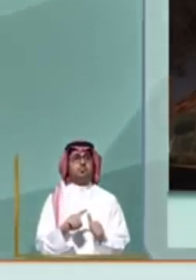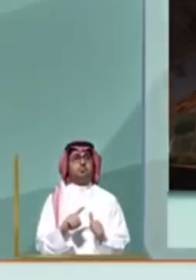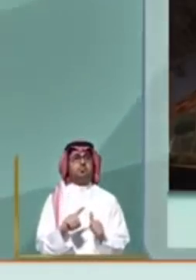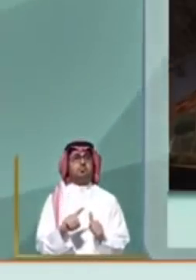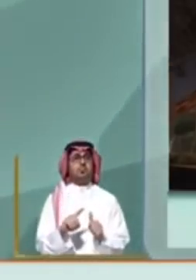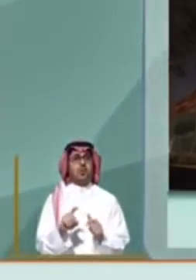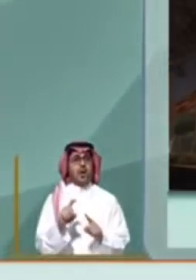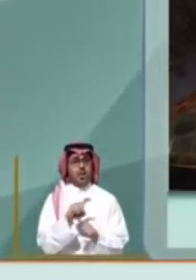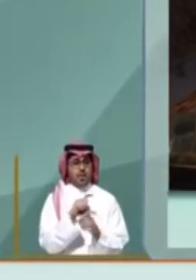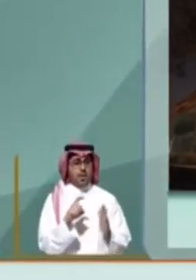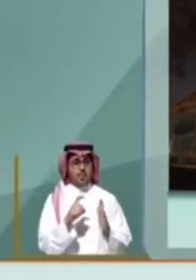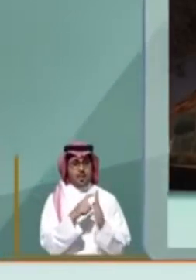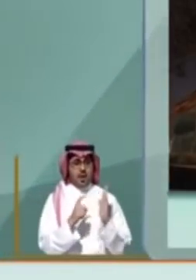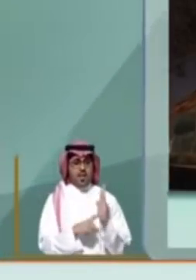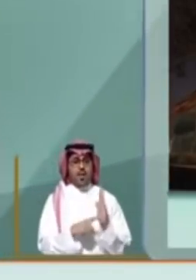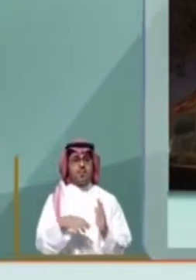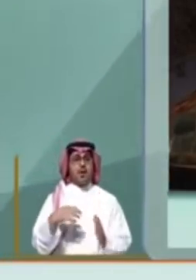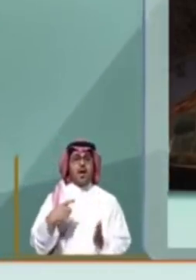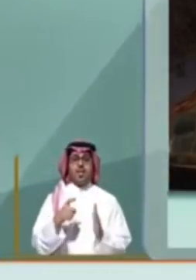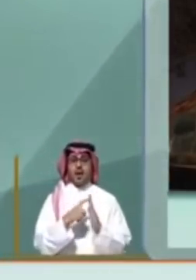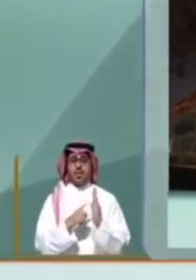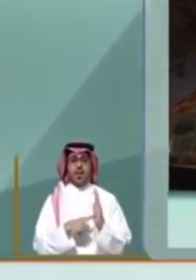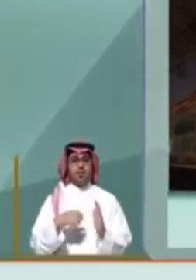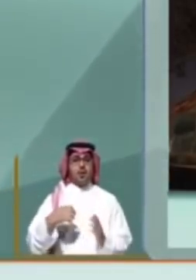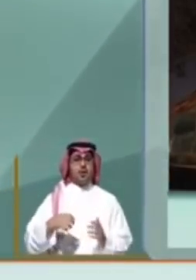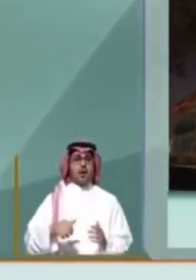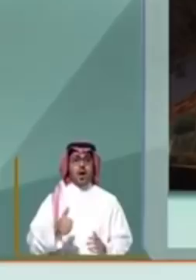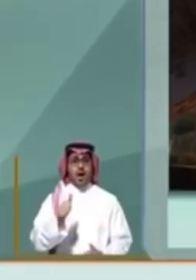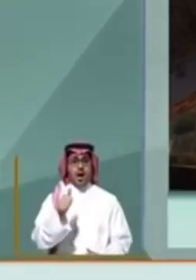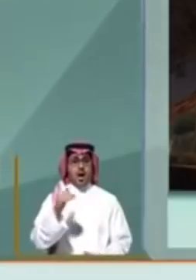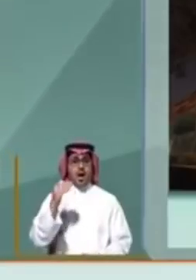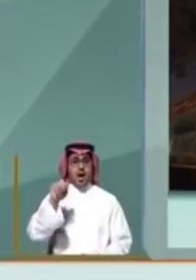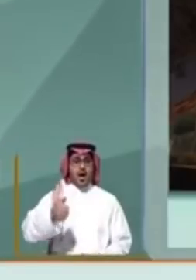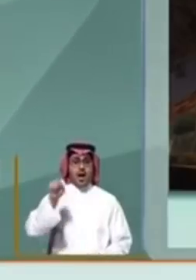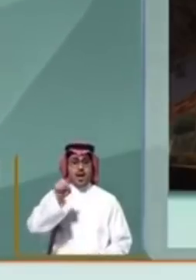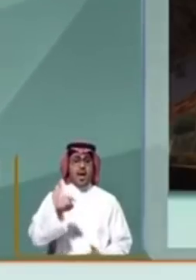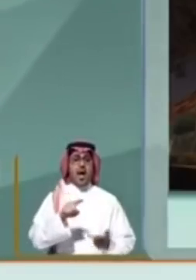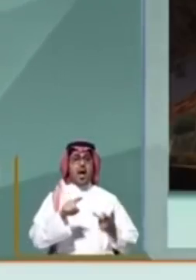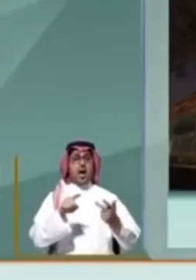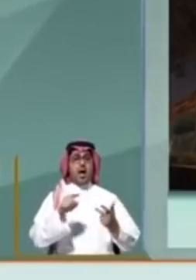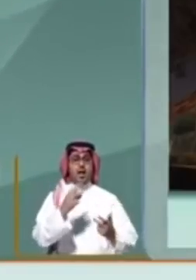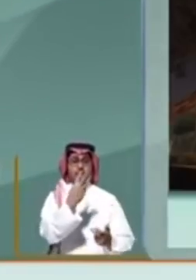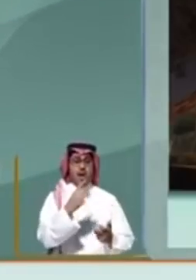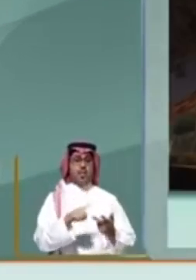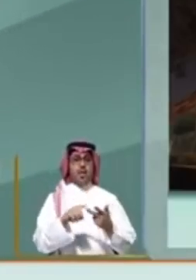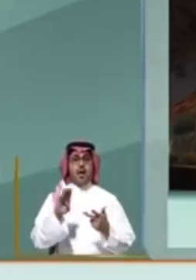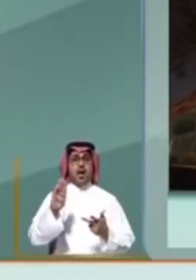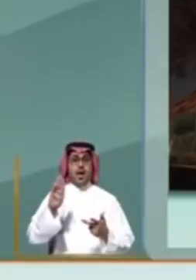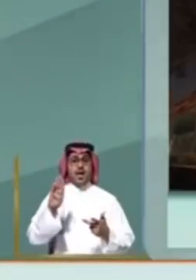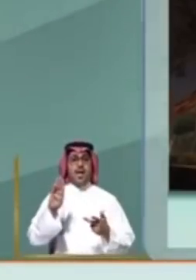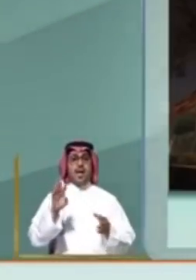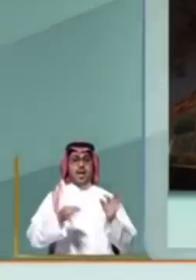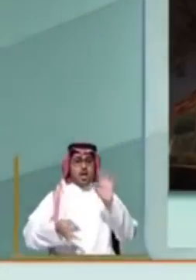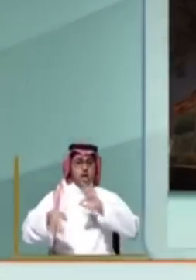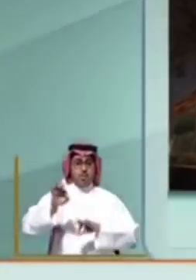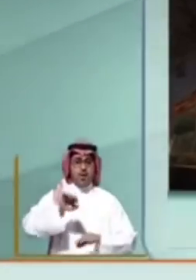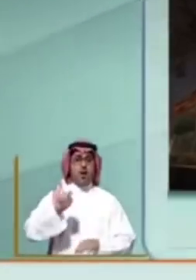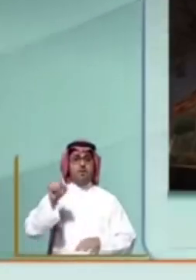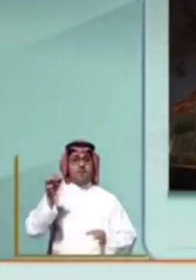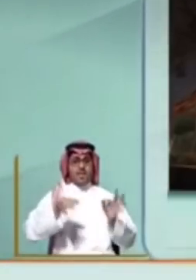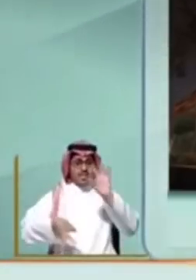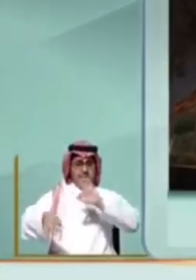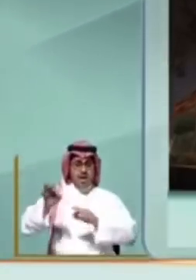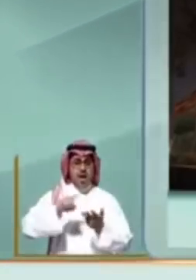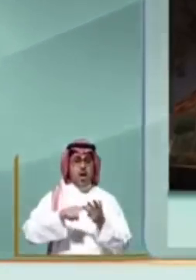المقررات، نظام المقررات بالثانوي حذف الأحياء رقم 3 وكيمياء رقم 4 وفيزياء رقم 4